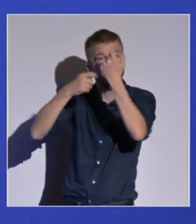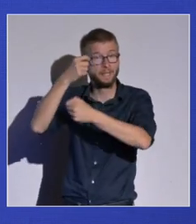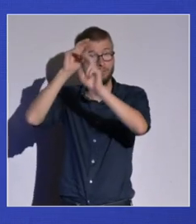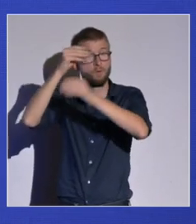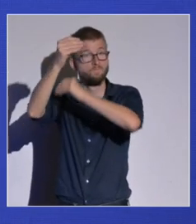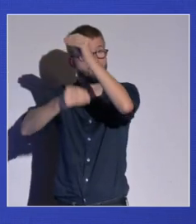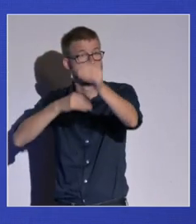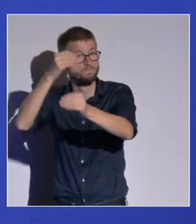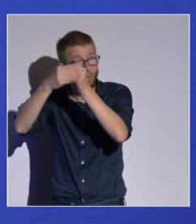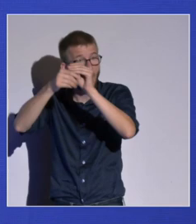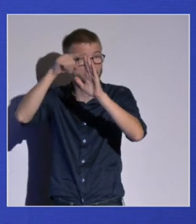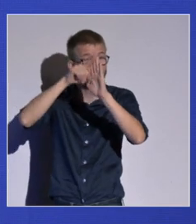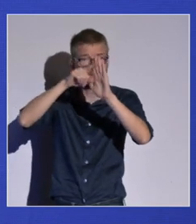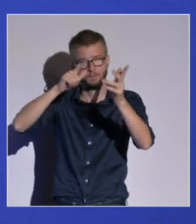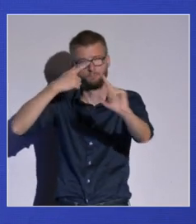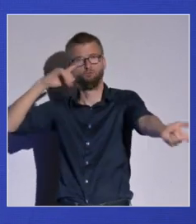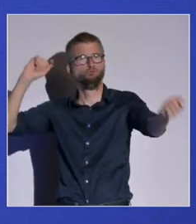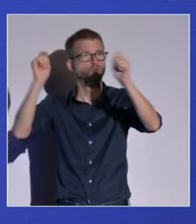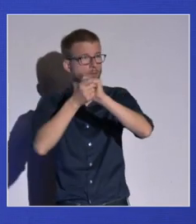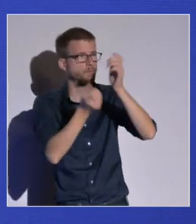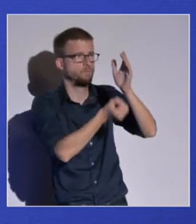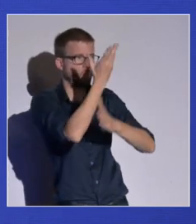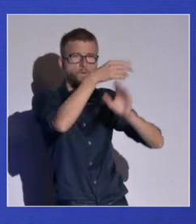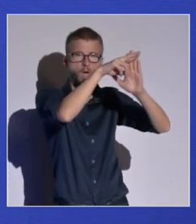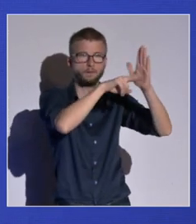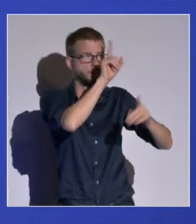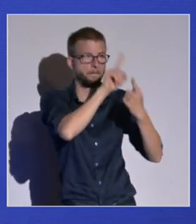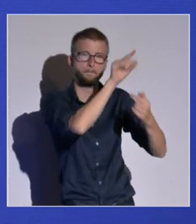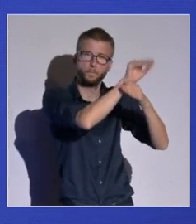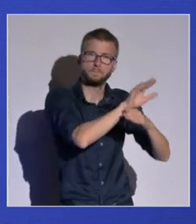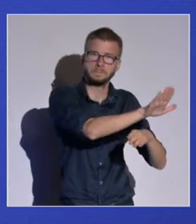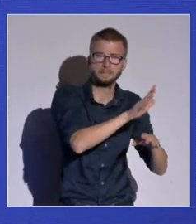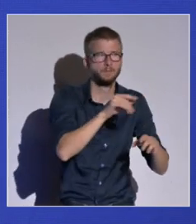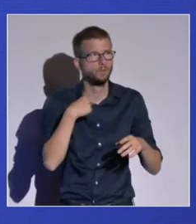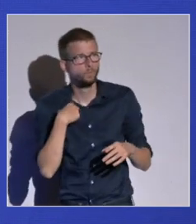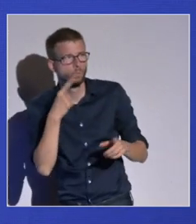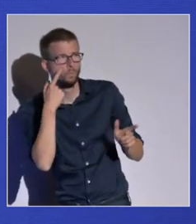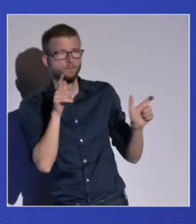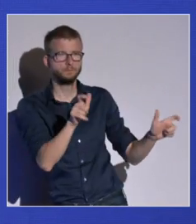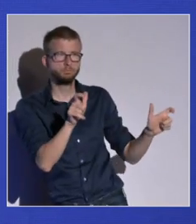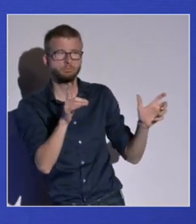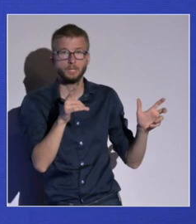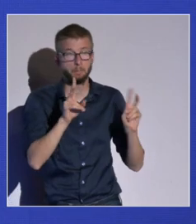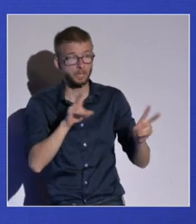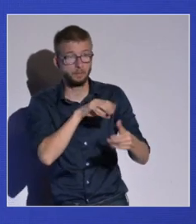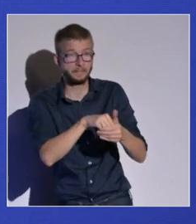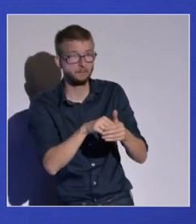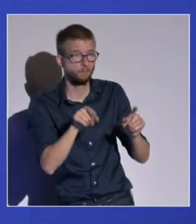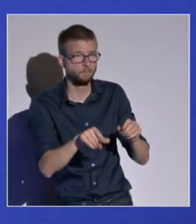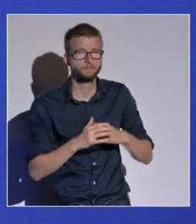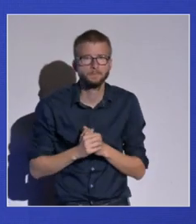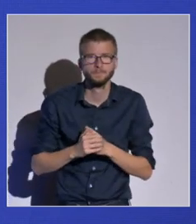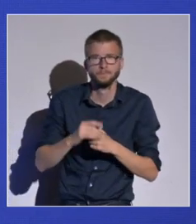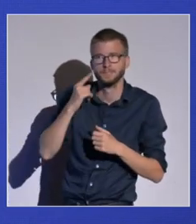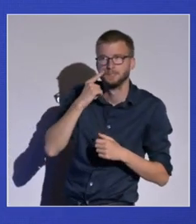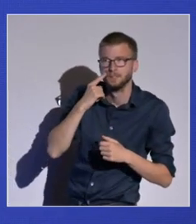avec un nouveau protectionnisme auquel il faut que nous soyons attentifs et peut-être acteurs, quand on regarde les tremblements